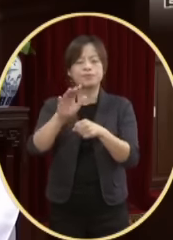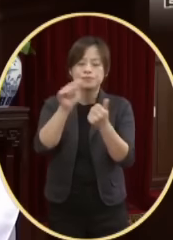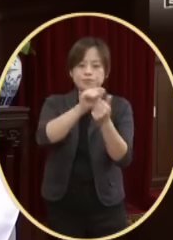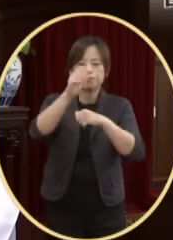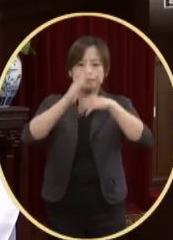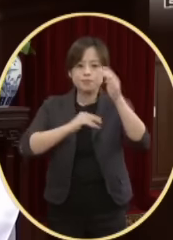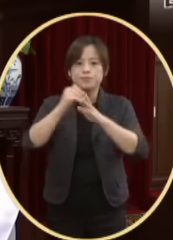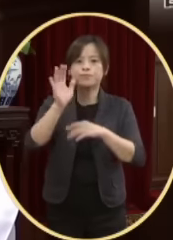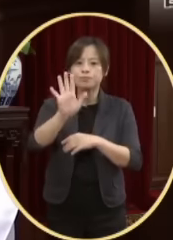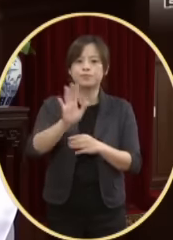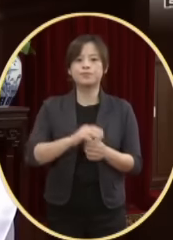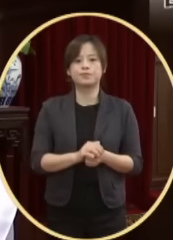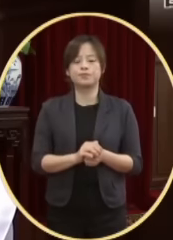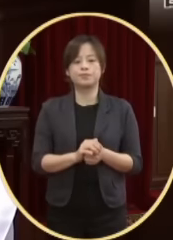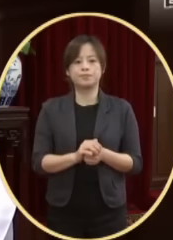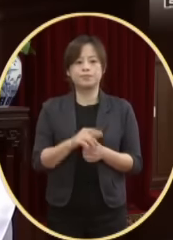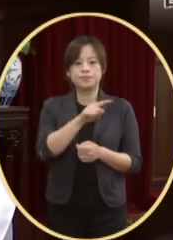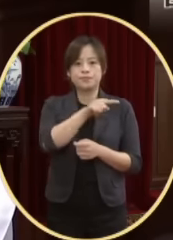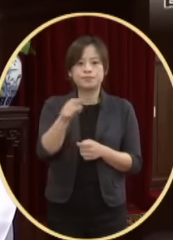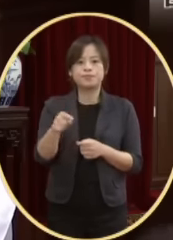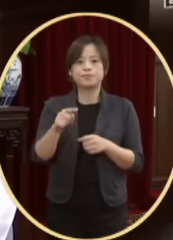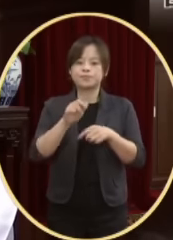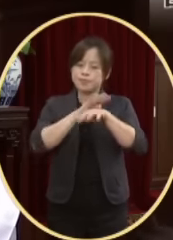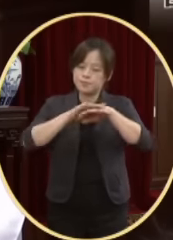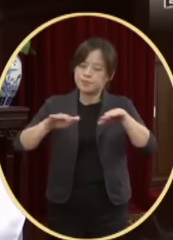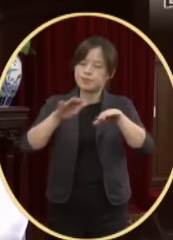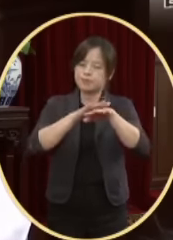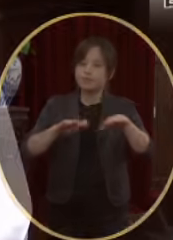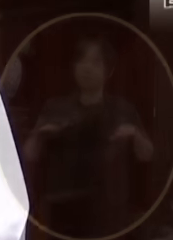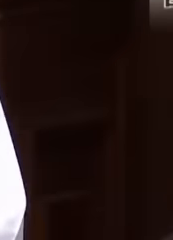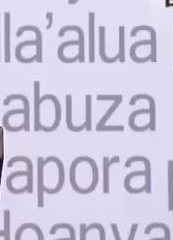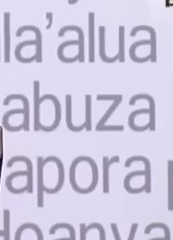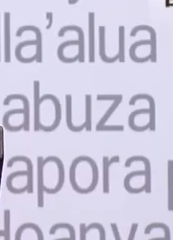助，彼此和谐。